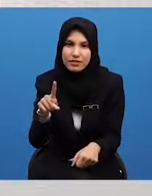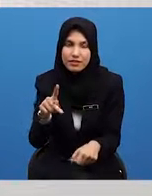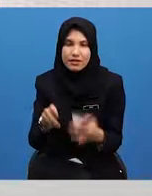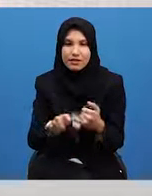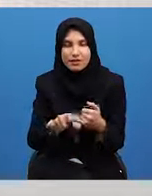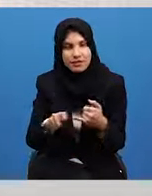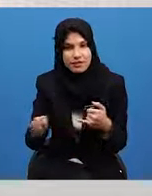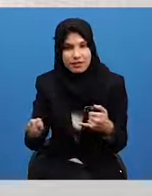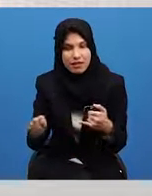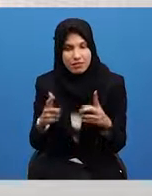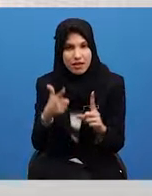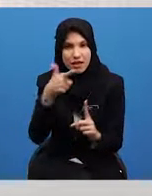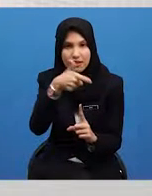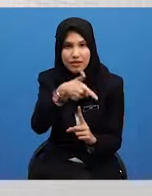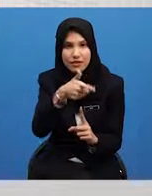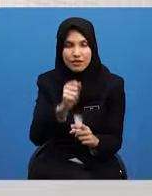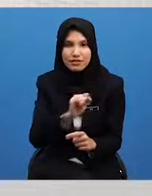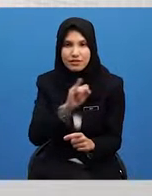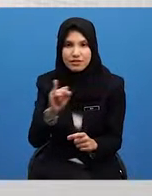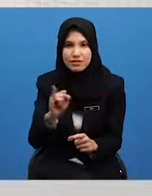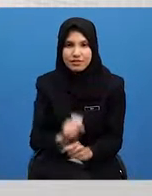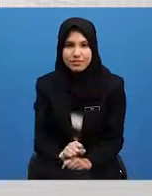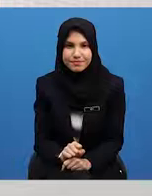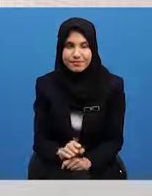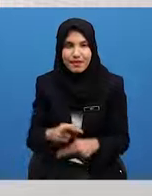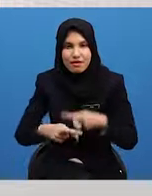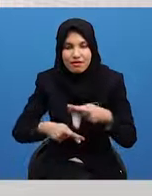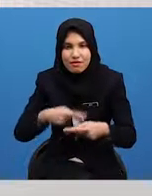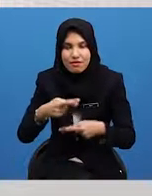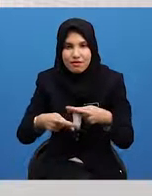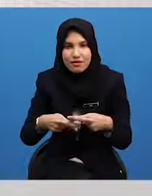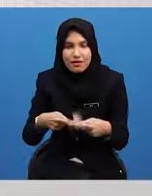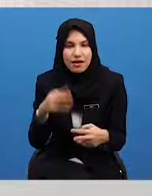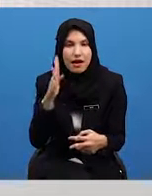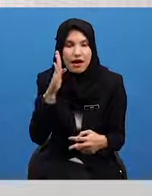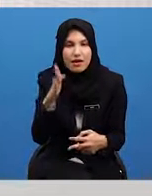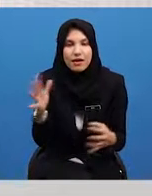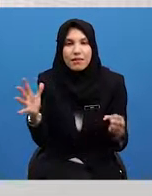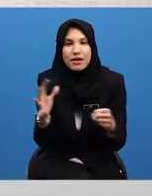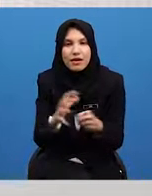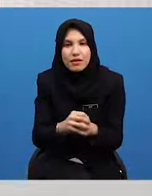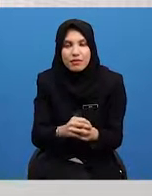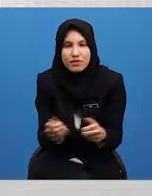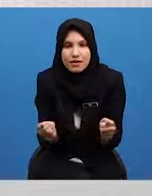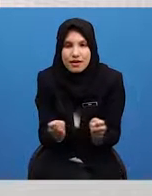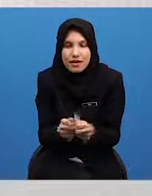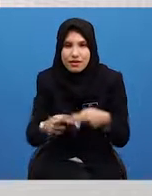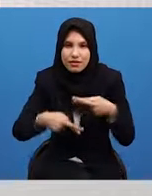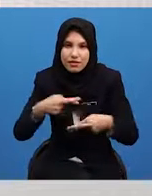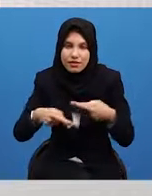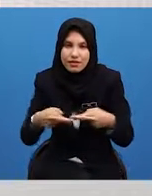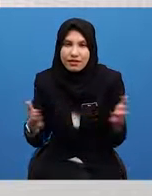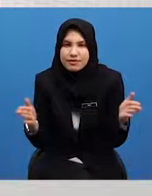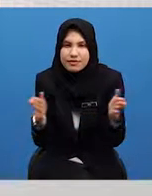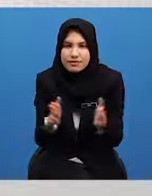tali melaluinya. Roda ini akan bergabung dengan roda